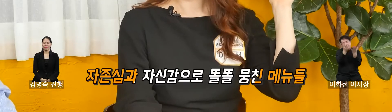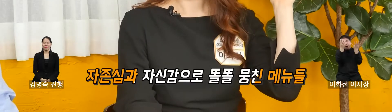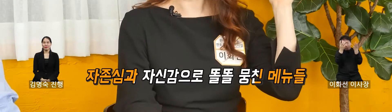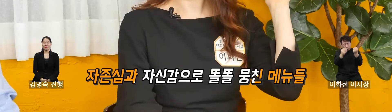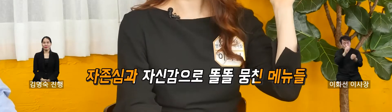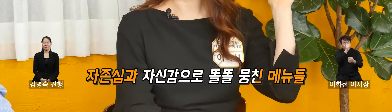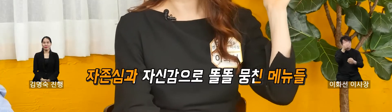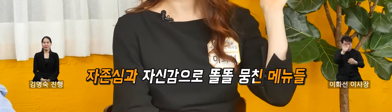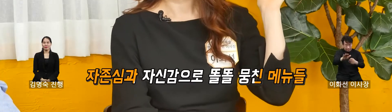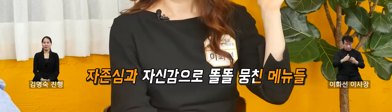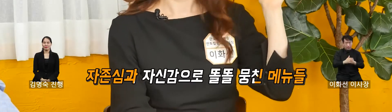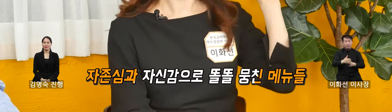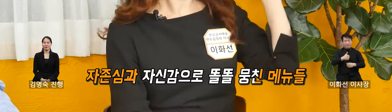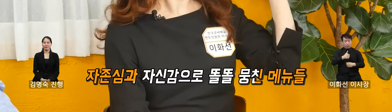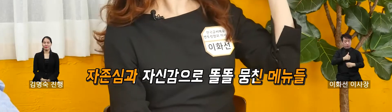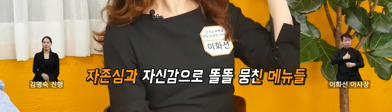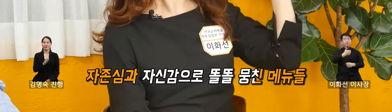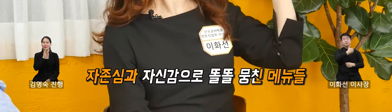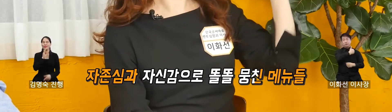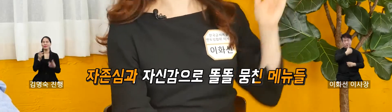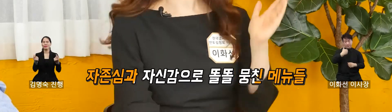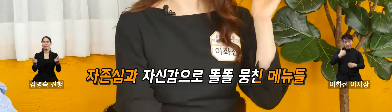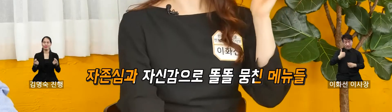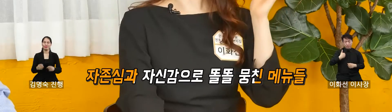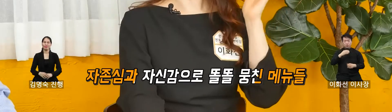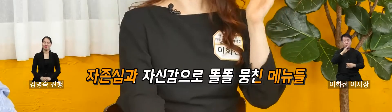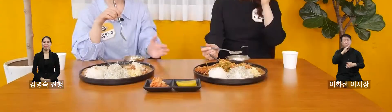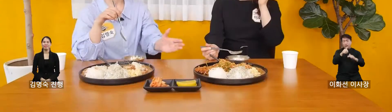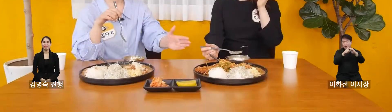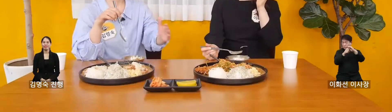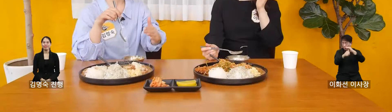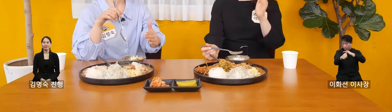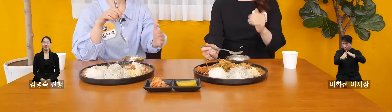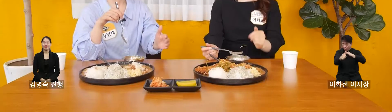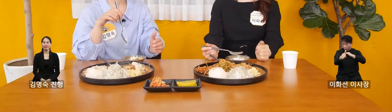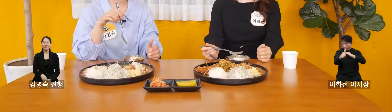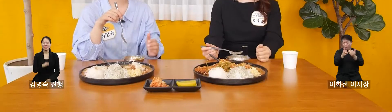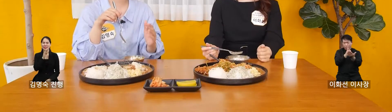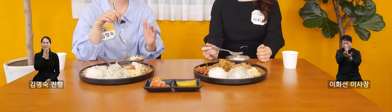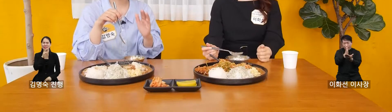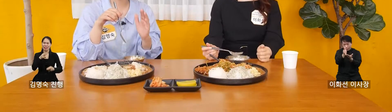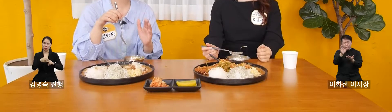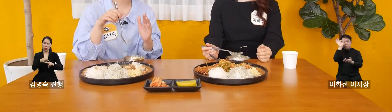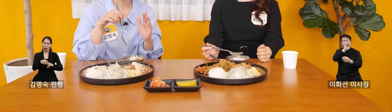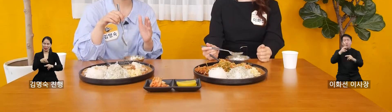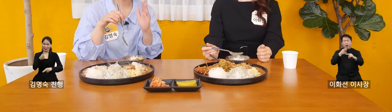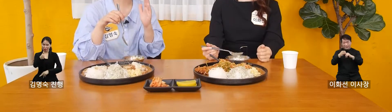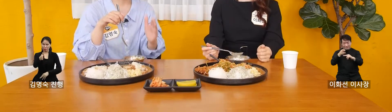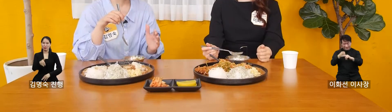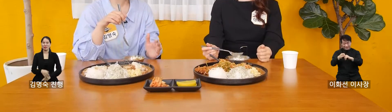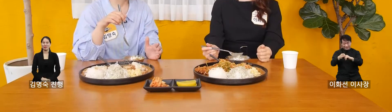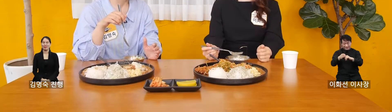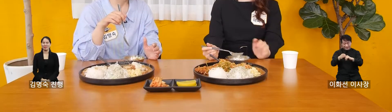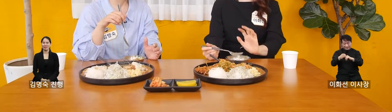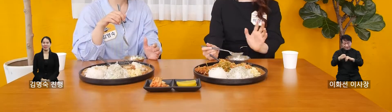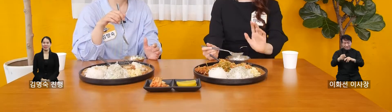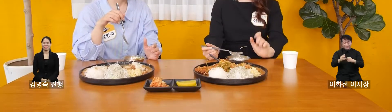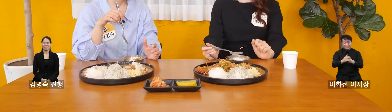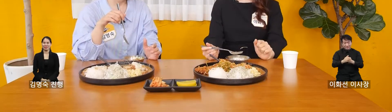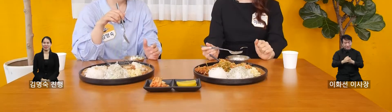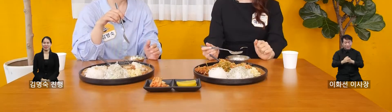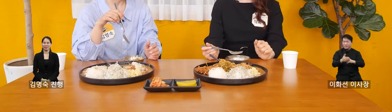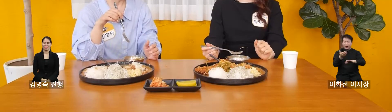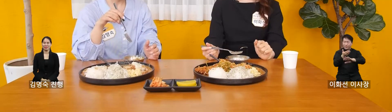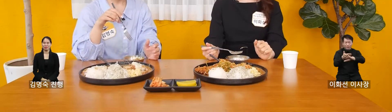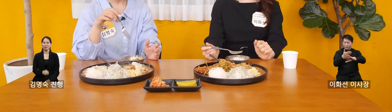자존심, 자신감 그 정말 대표 메뉴 돈가스 진짜 돈가스 진짜 돈가스 전문지 그쵸, 군더더기